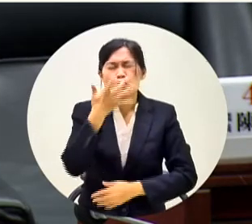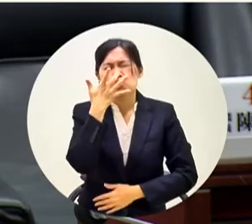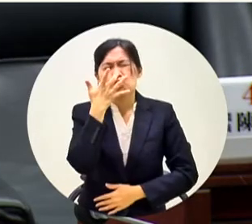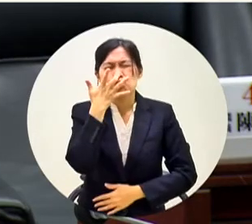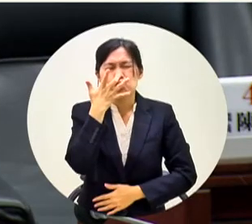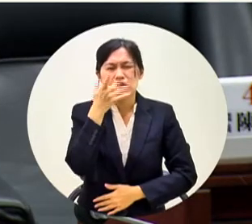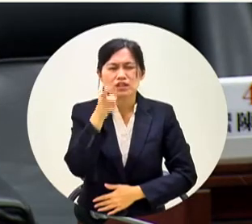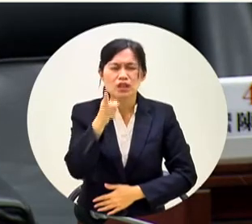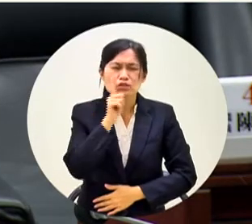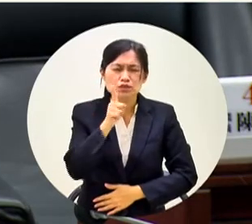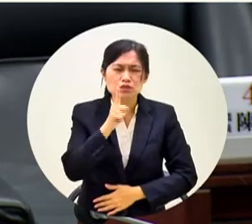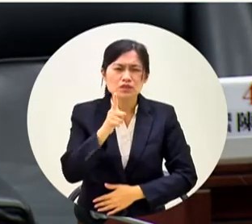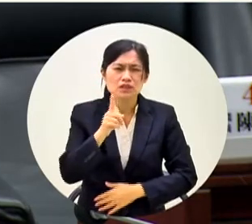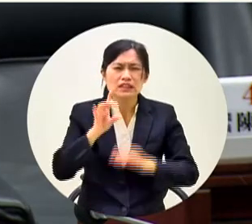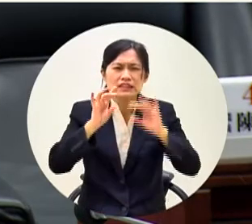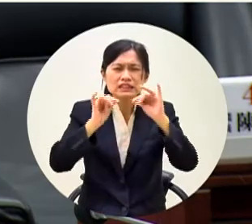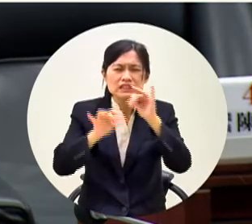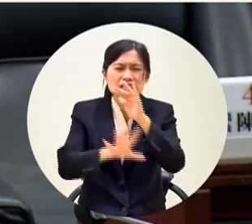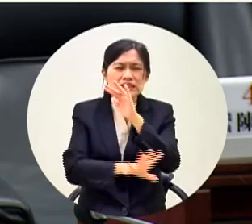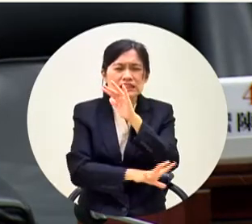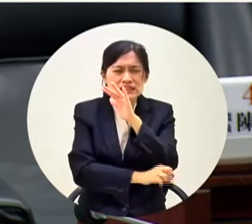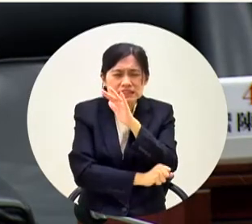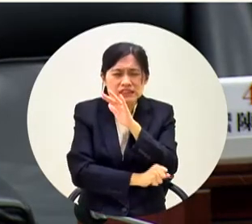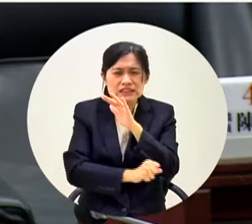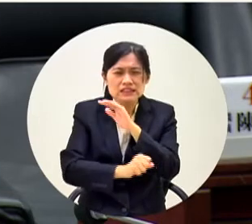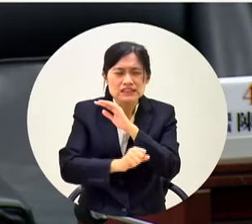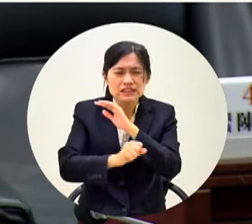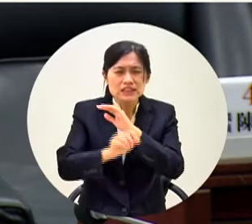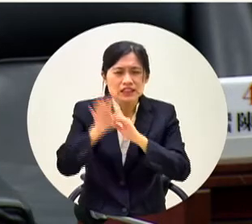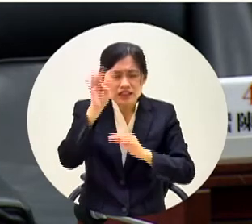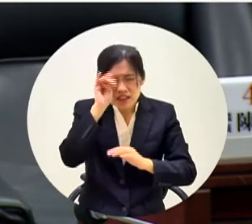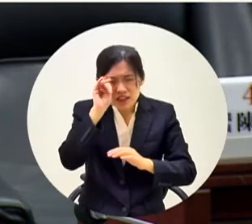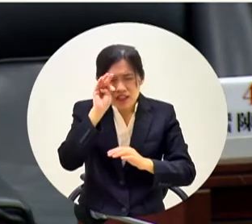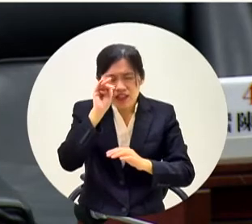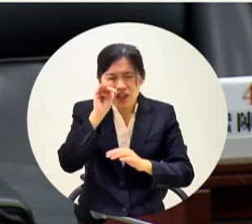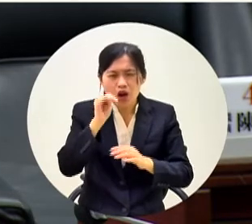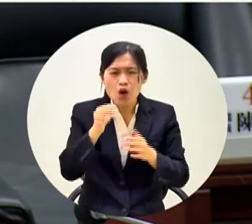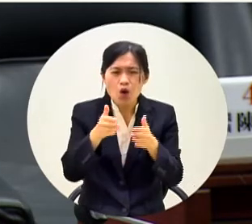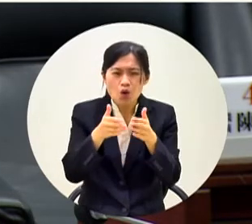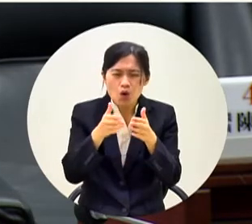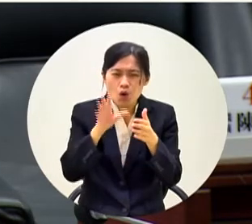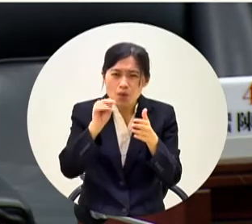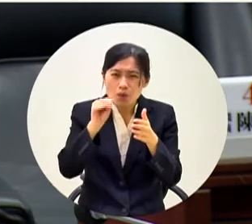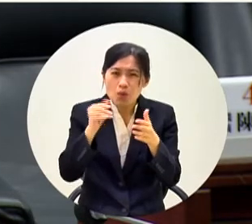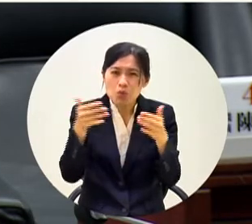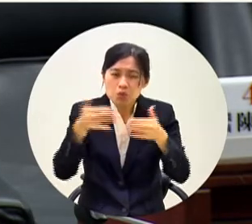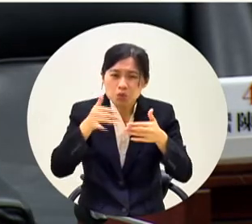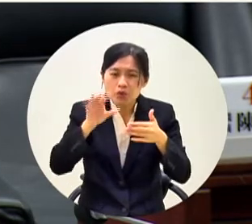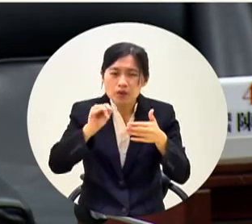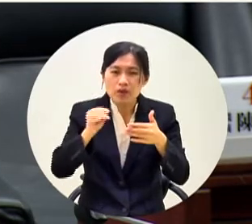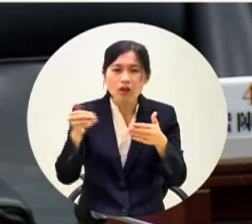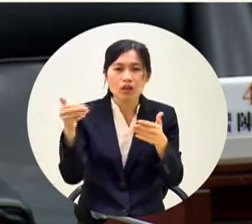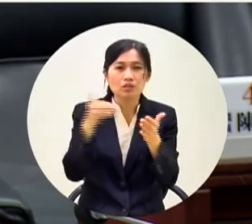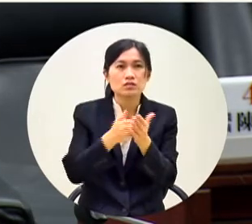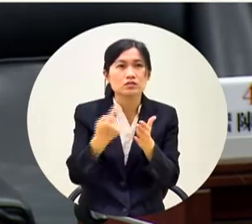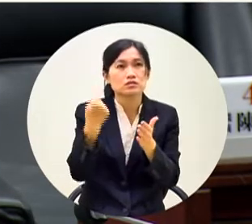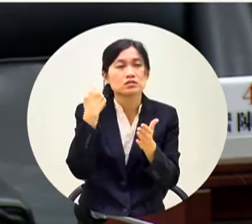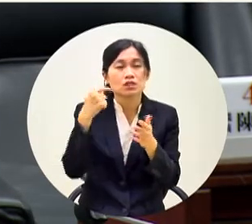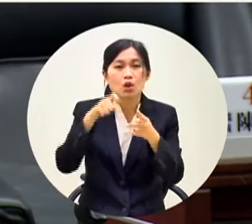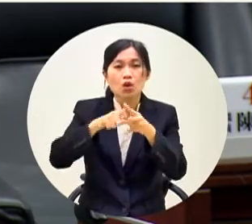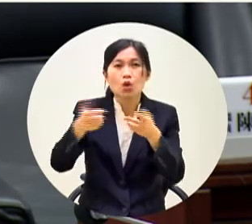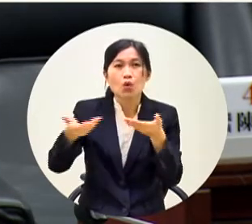基吼，啊要咧探勘，看有啥物问题无？哦啊，到甲昨安尼，干务